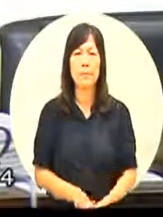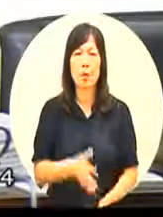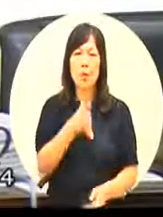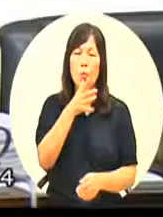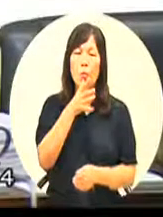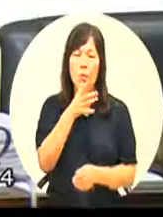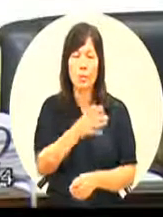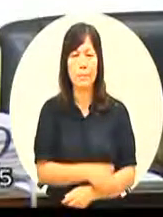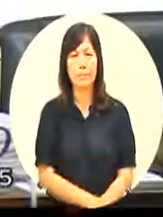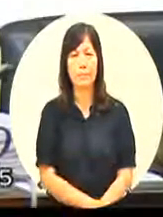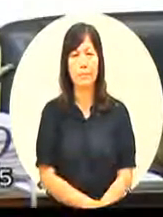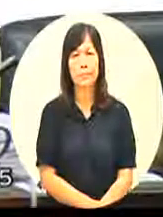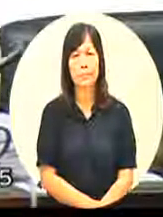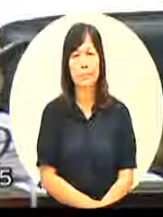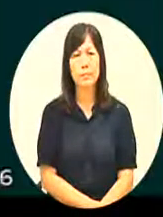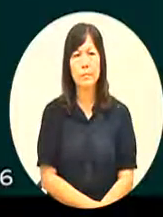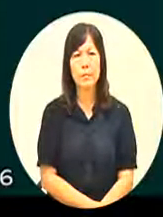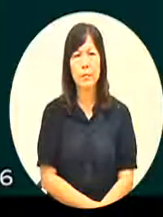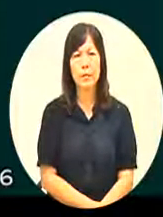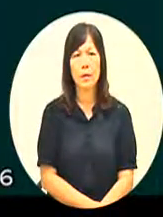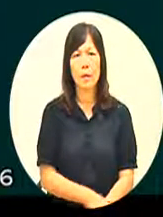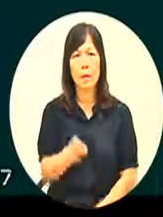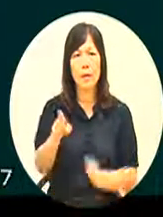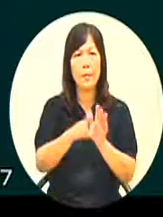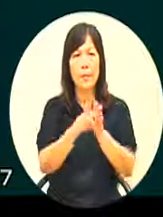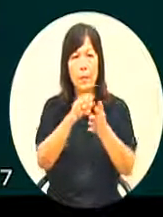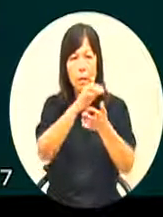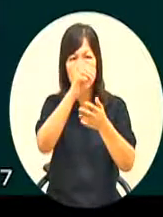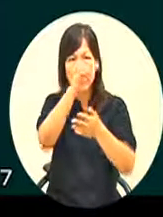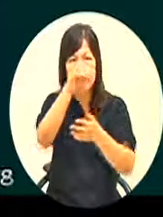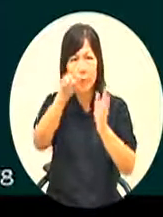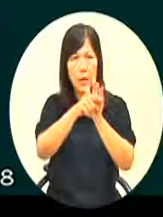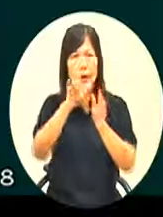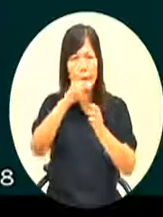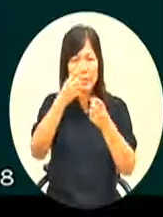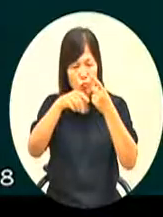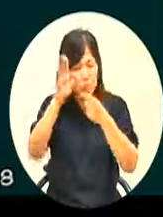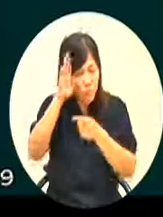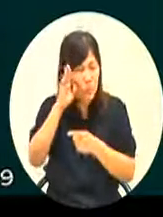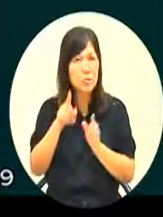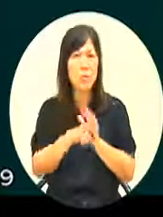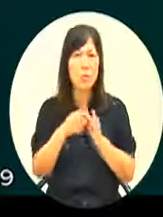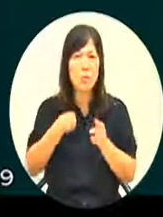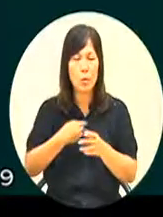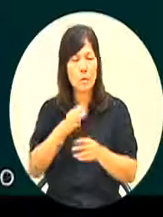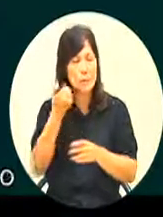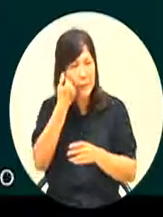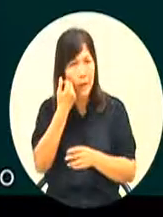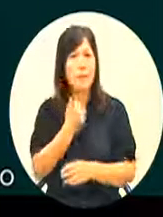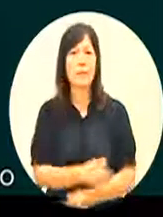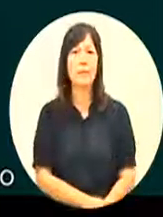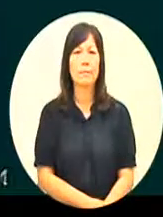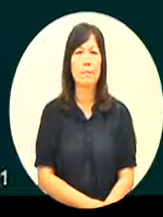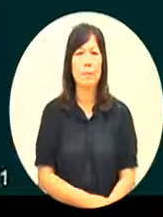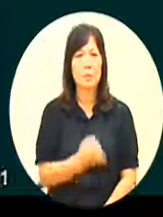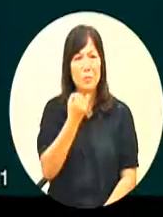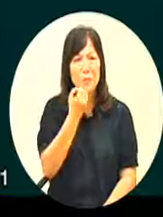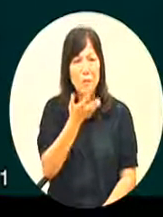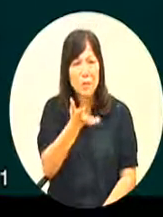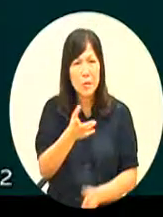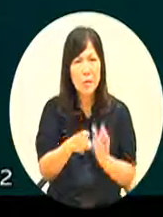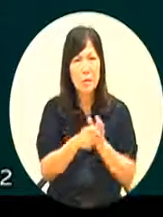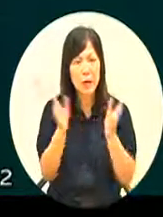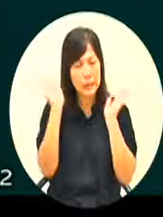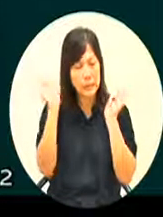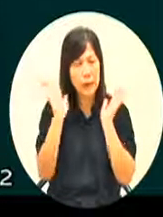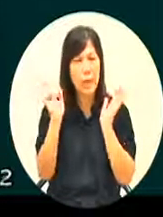你听哈。他上面最后最上面一行说：“老师不好意思，啊是某某人，可不可以我的小